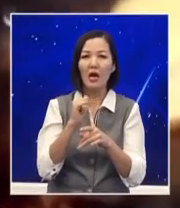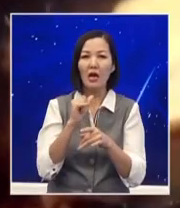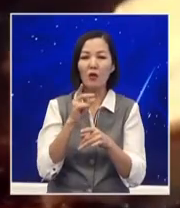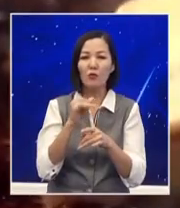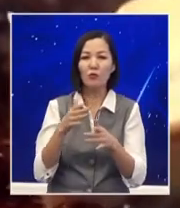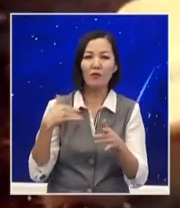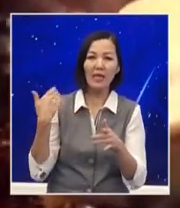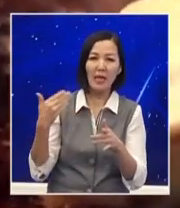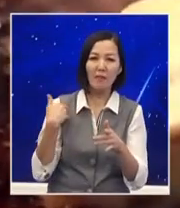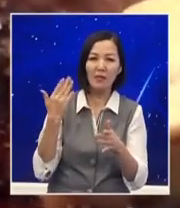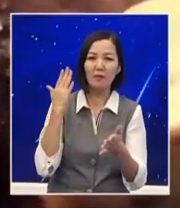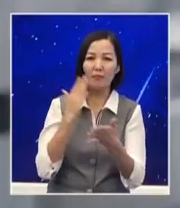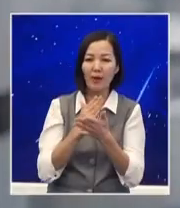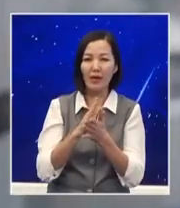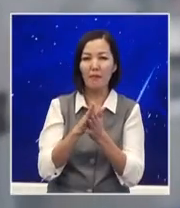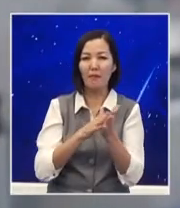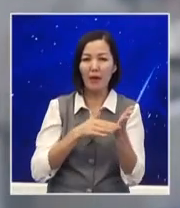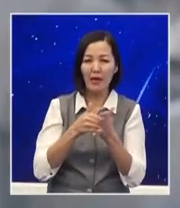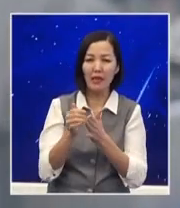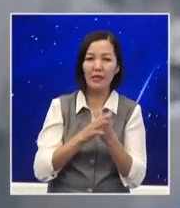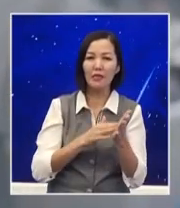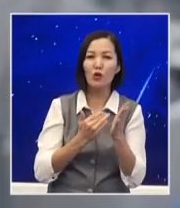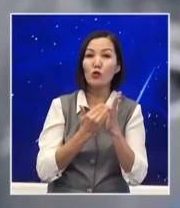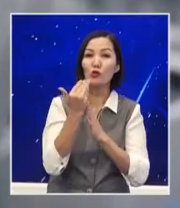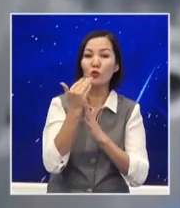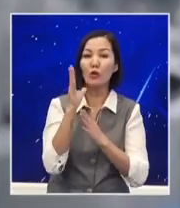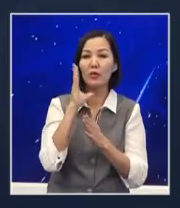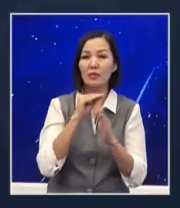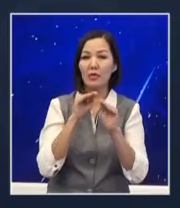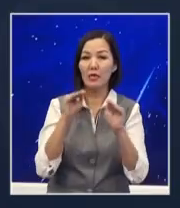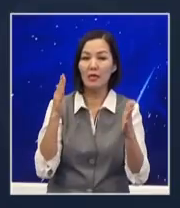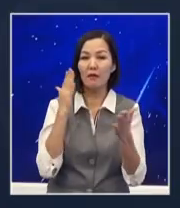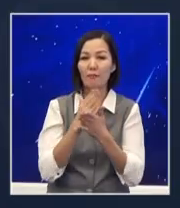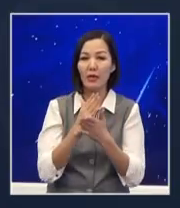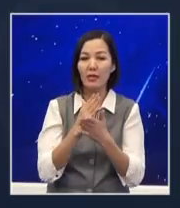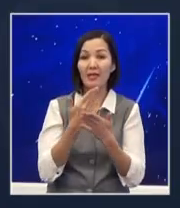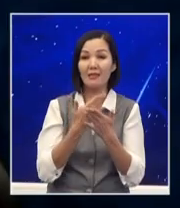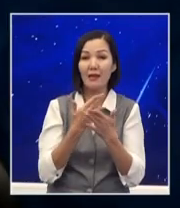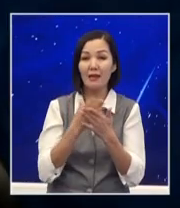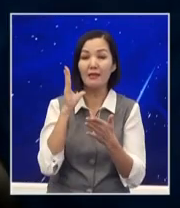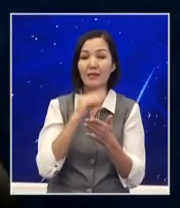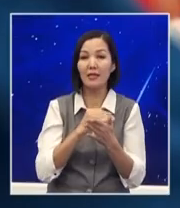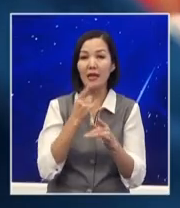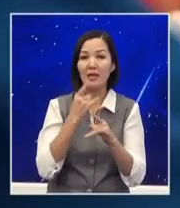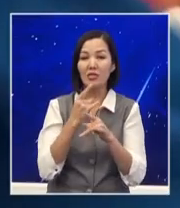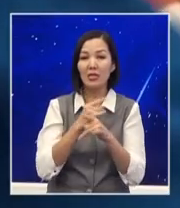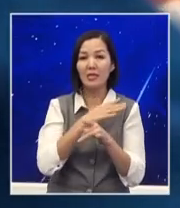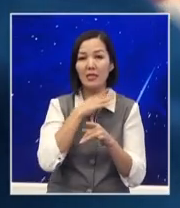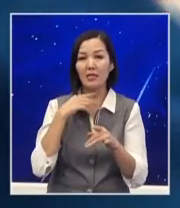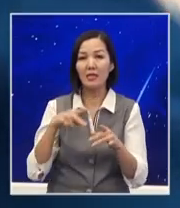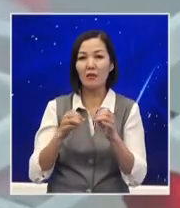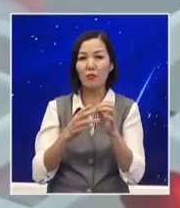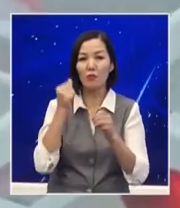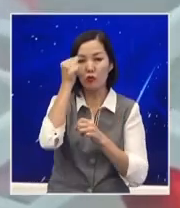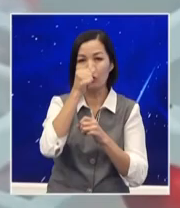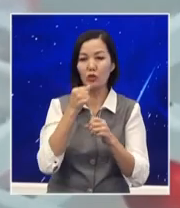амин қышқылдардың, пайдалы майлар мен минералдардың жоғарғы деңгейлерін көрсетті. Айта кетейік, жасанды ет алғаш рет 2010 жылы